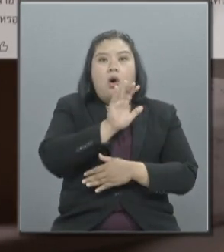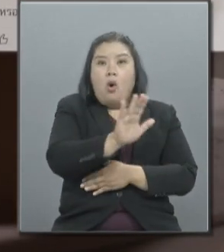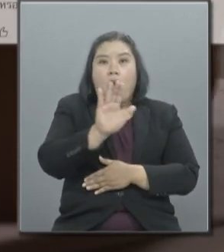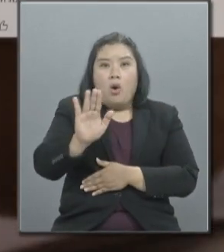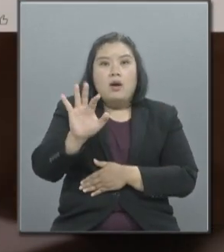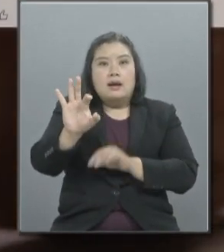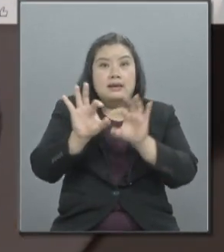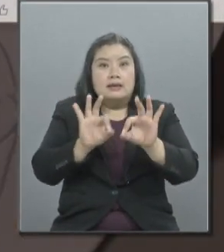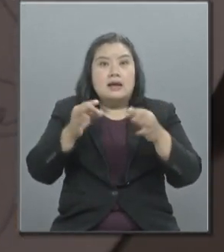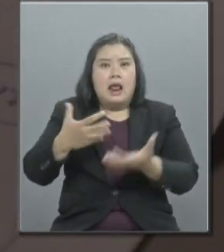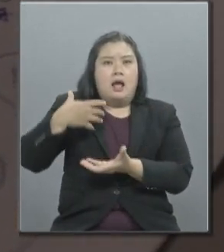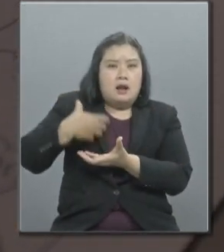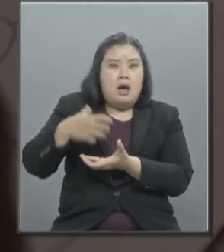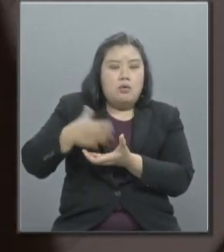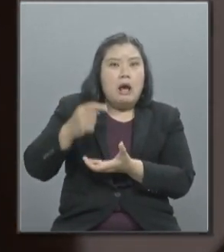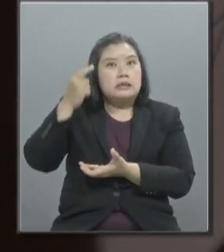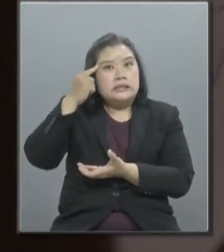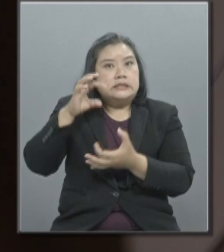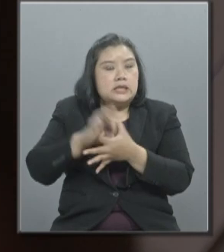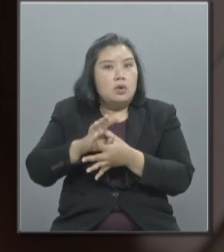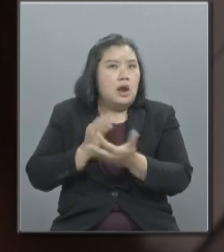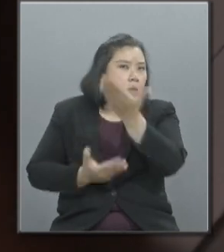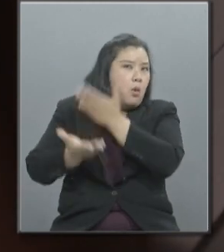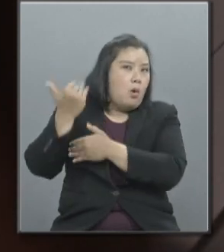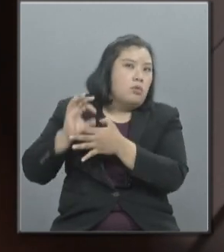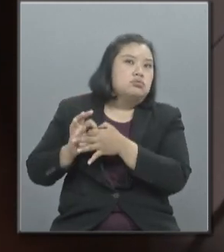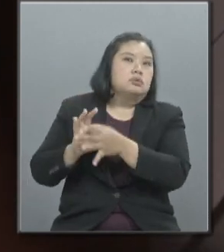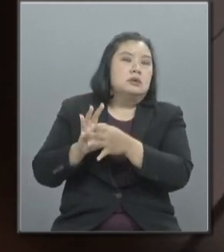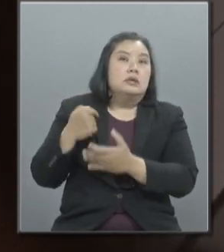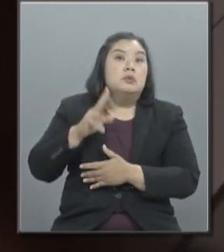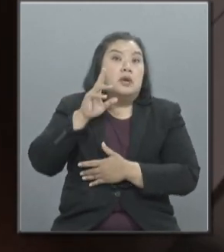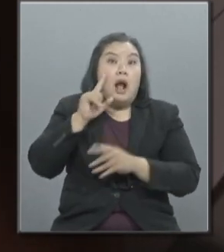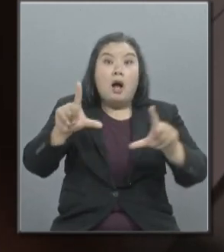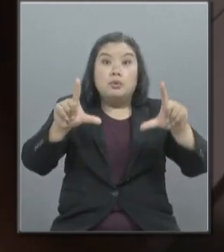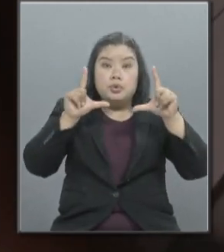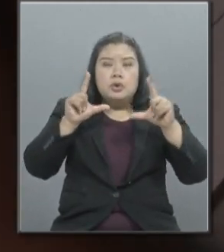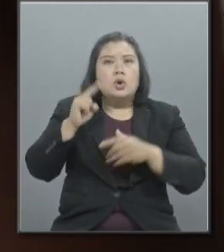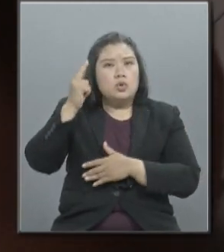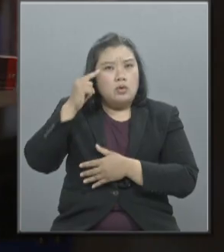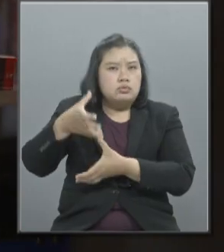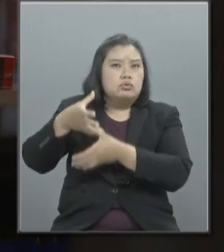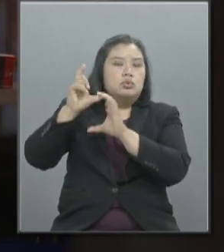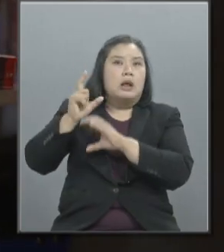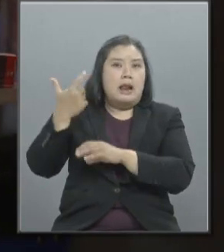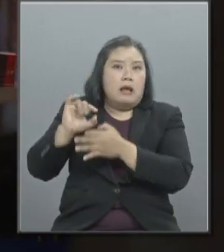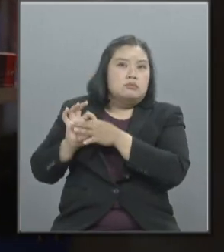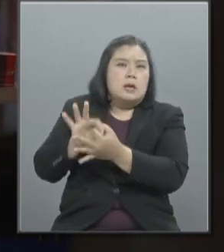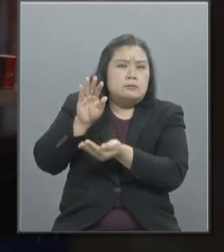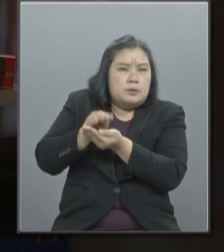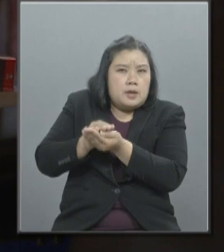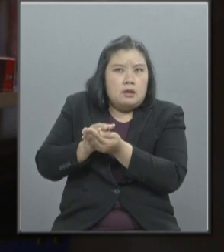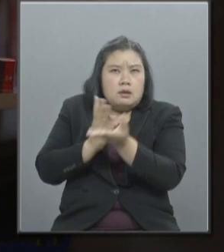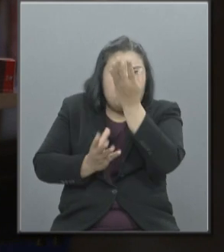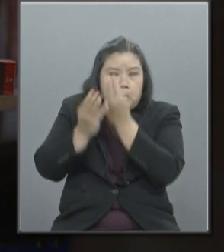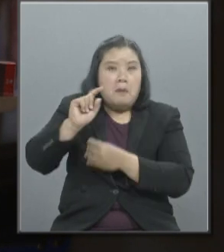าล้วนแล้วแต่เป็นเรื่องราวที่เกิดขึ้นในอดีตหรือข่าวที่เคยโด่งดังซึ่งต้องย้อนกลับไปสืบค้นข้อมูลภายหลังทั้งนั้น